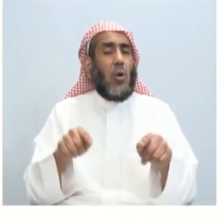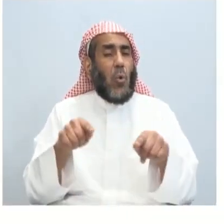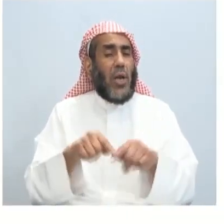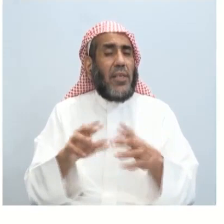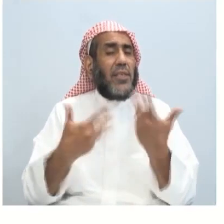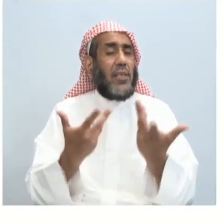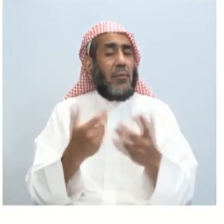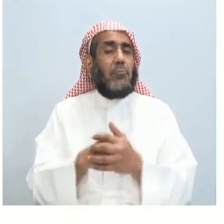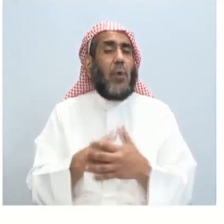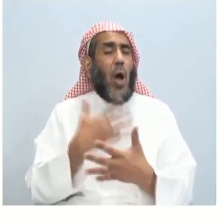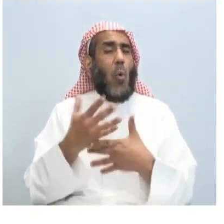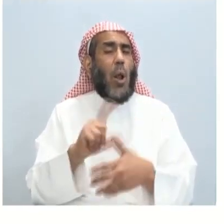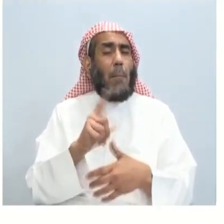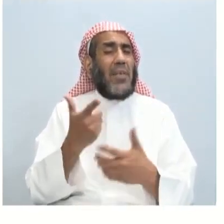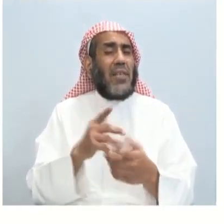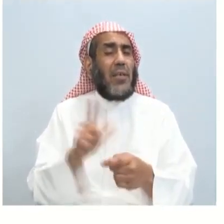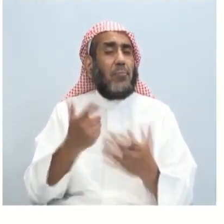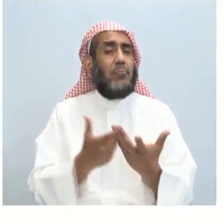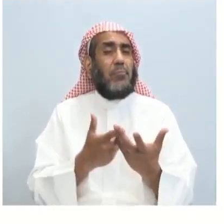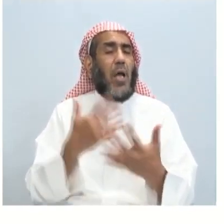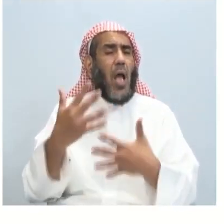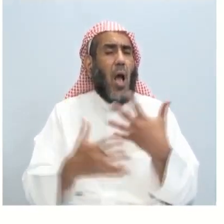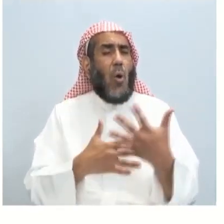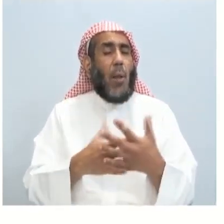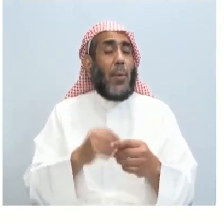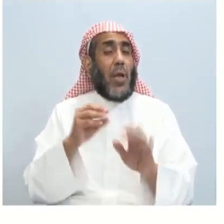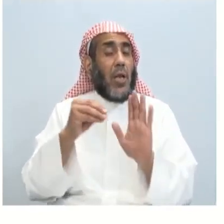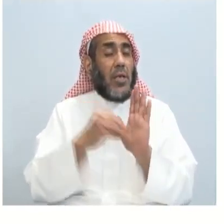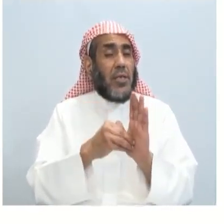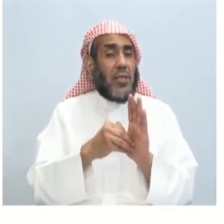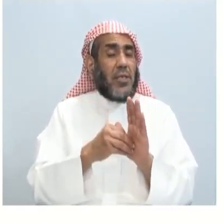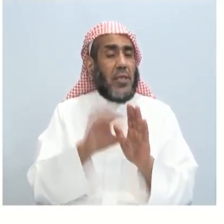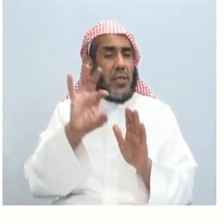اللغه اللاتينيه ما الصحيح من خلال